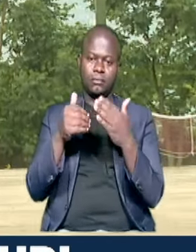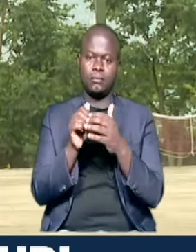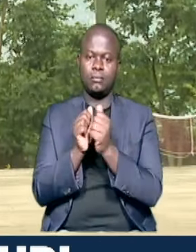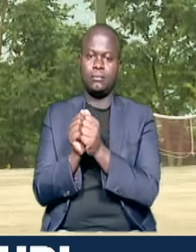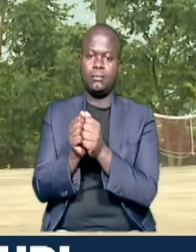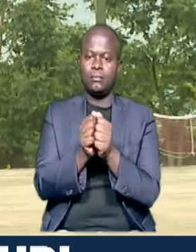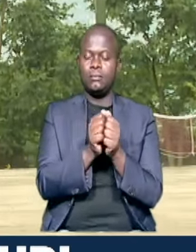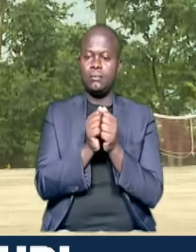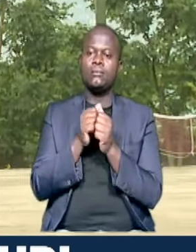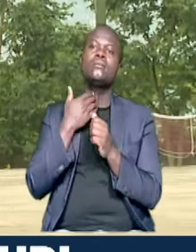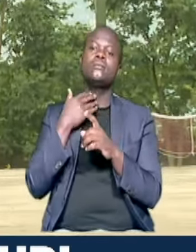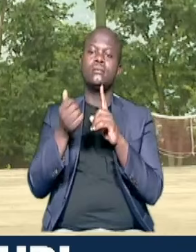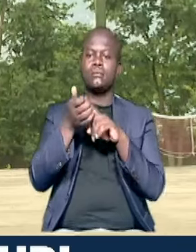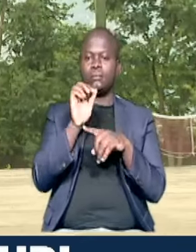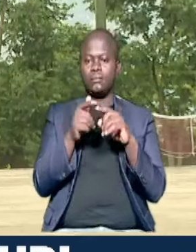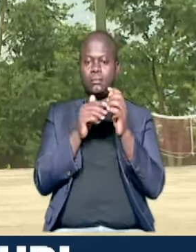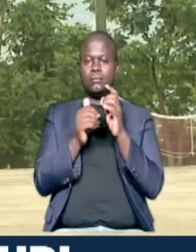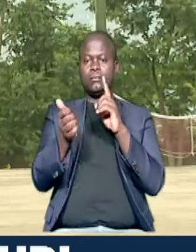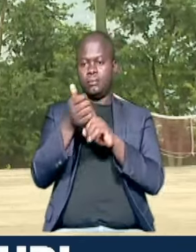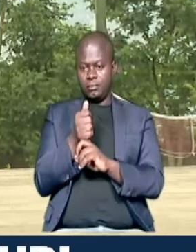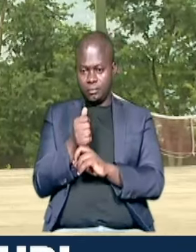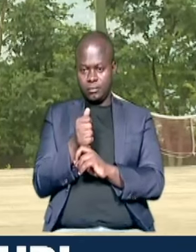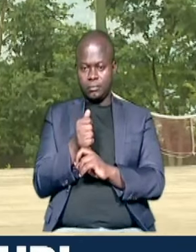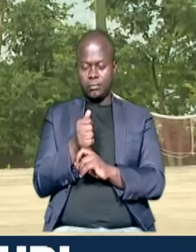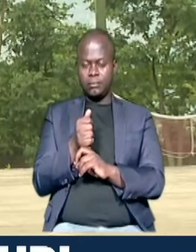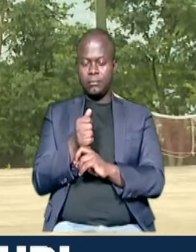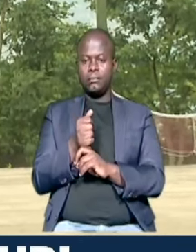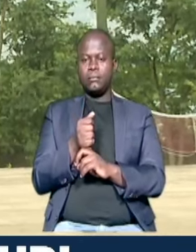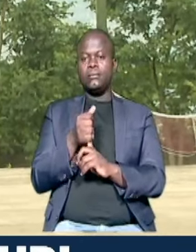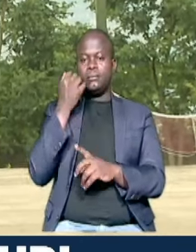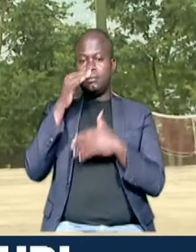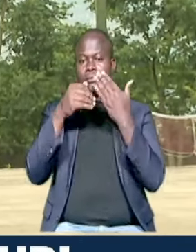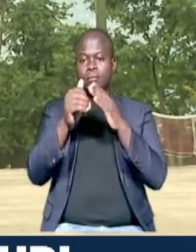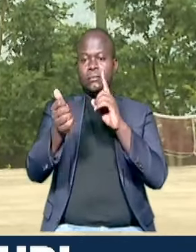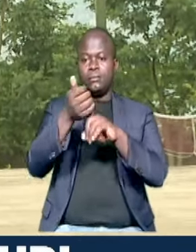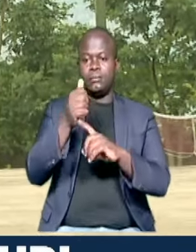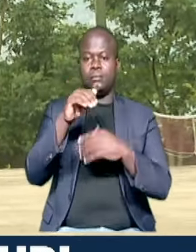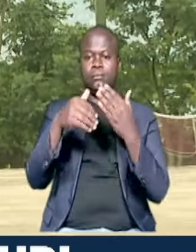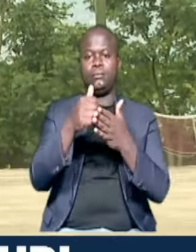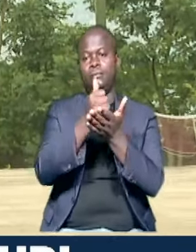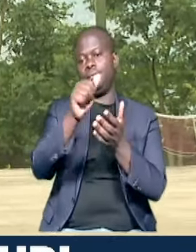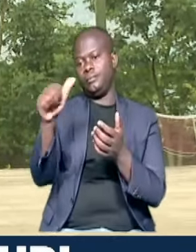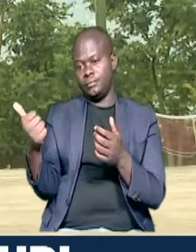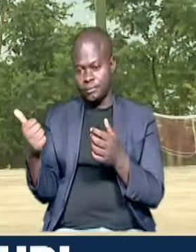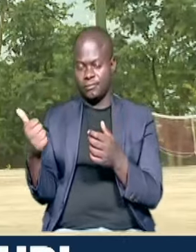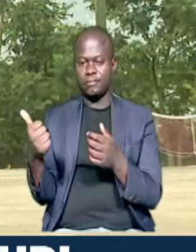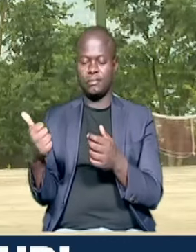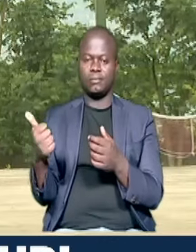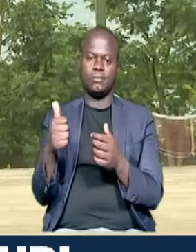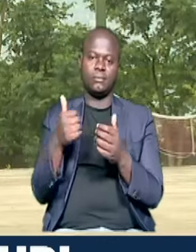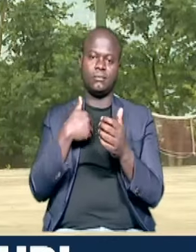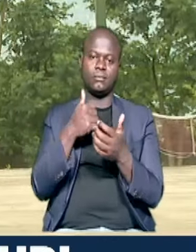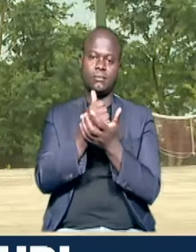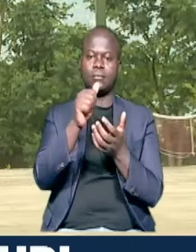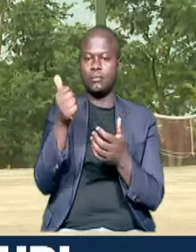agashaka kukigeraho kandi akakigeraho. Yakigeraho icyo gikorwa yagezeho kikagira abandi akamaro, kikagira abandi